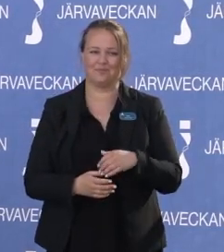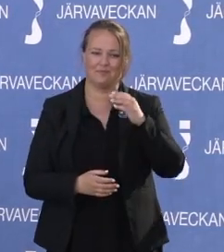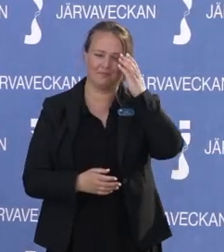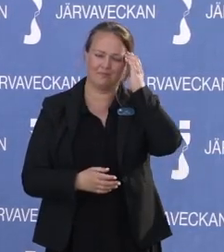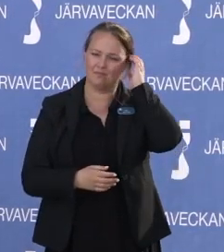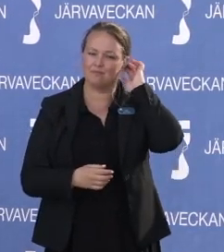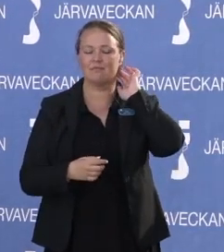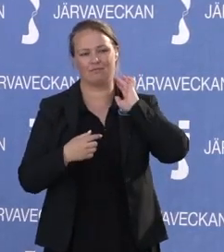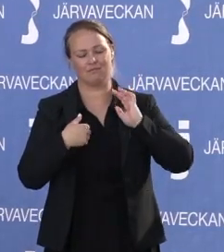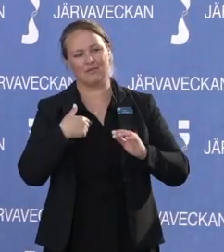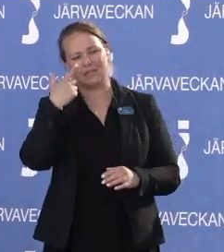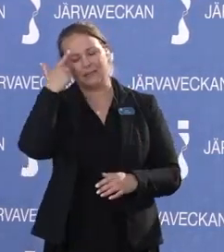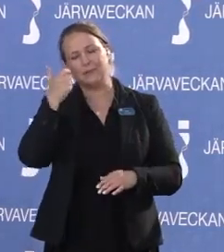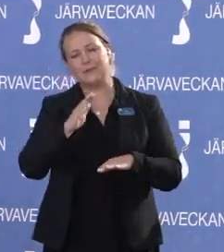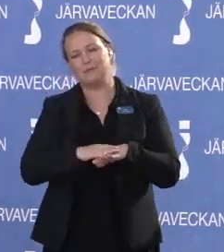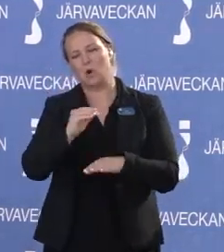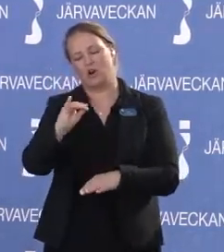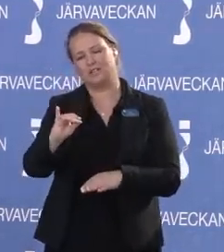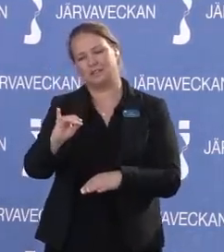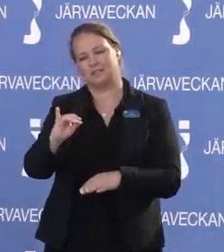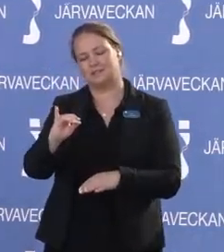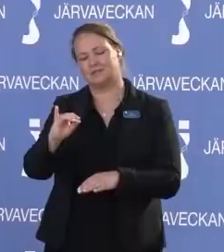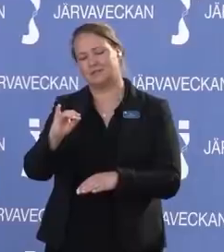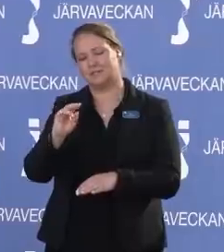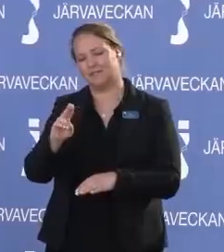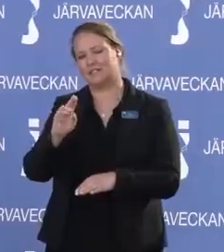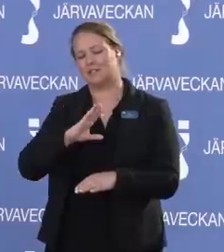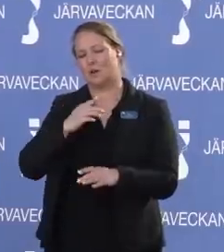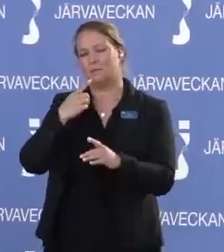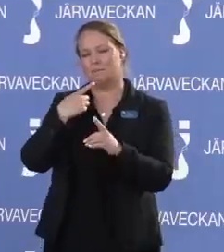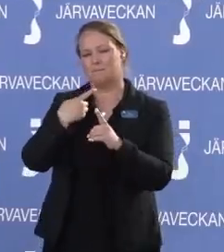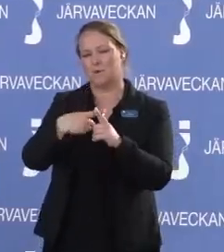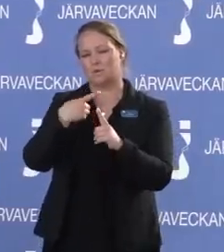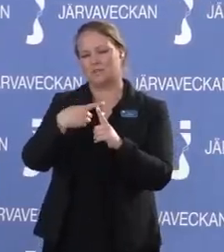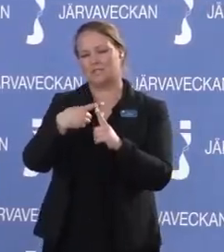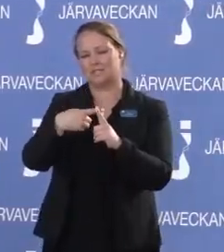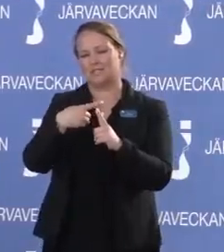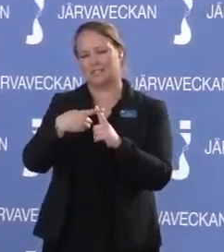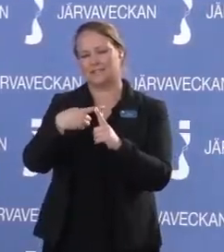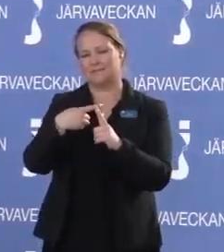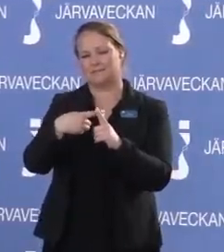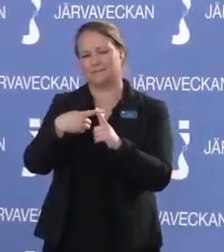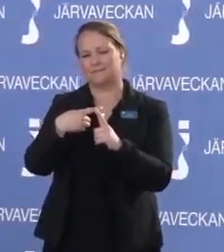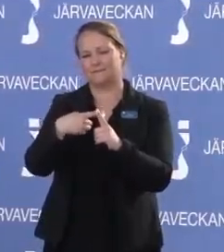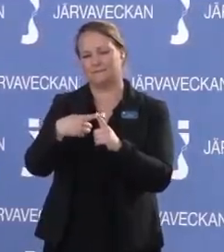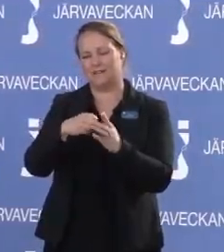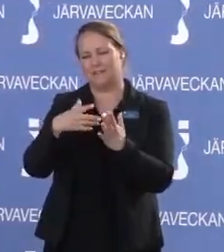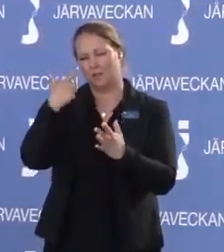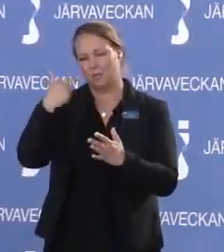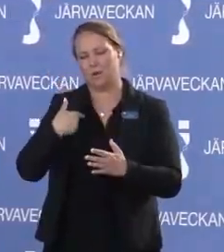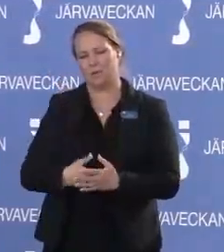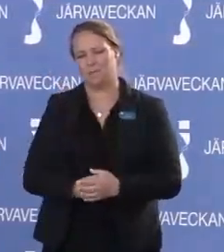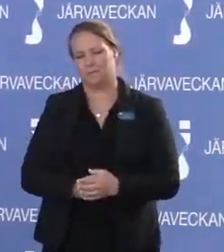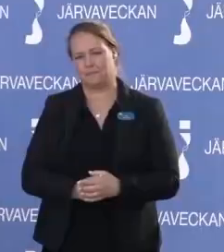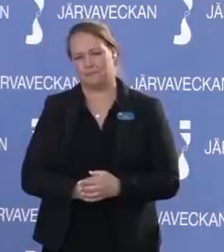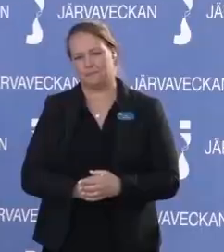Nej, men jag tror väldigt mycket på AIs absolut positiva. Liksom. Vi har ju testat, vi sysslar ju